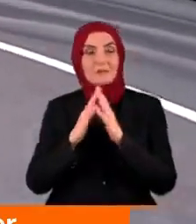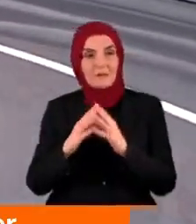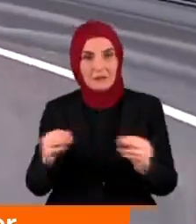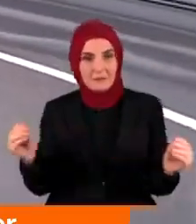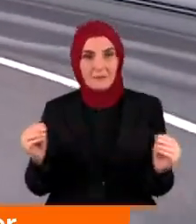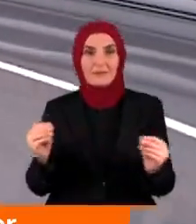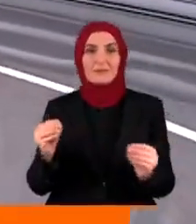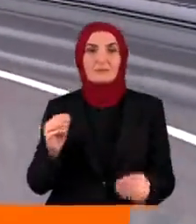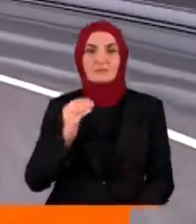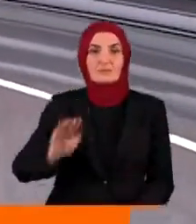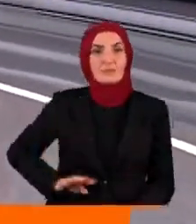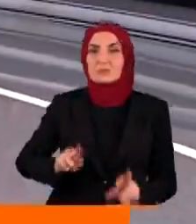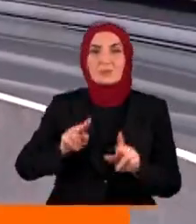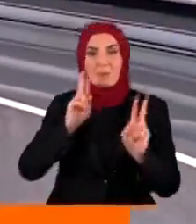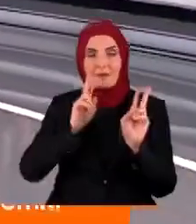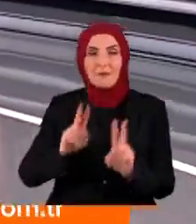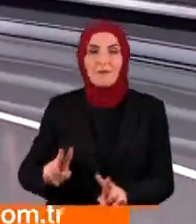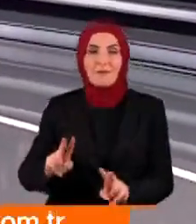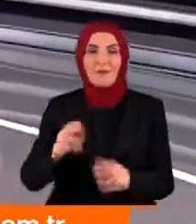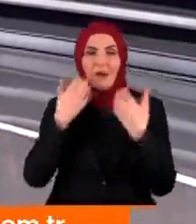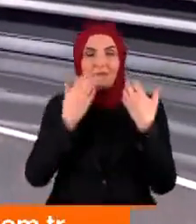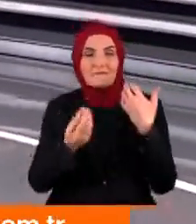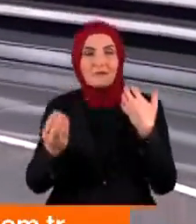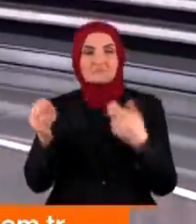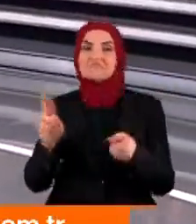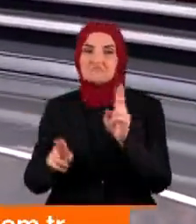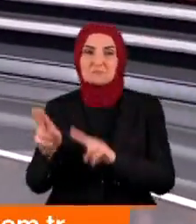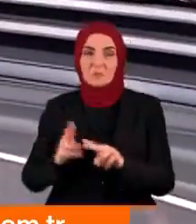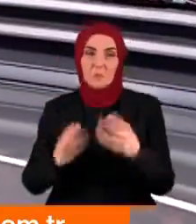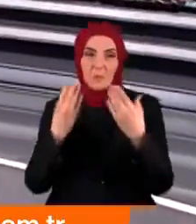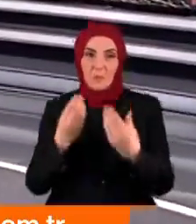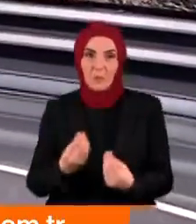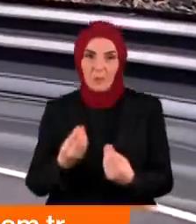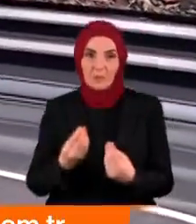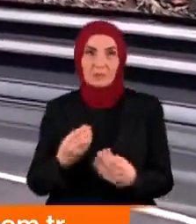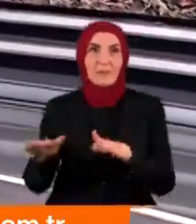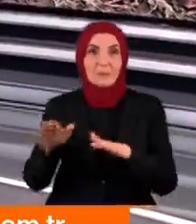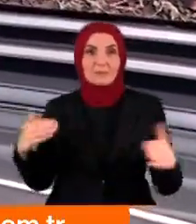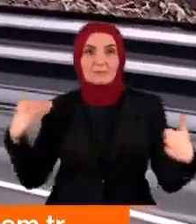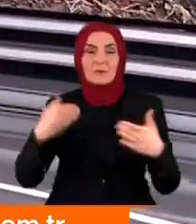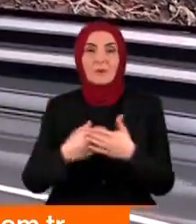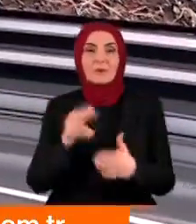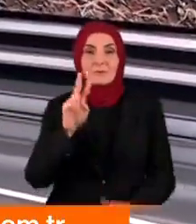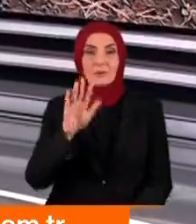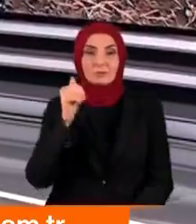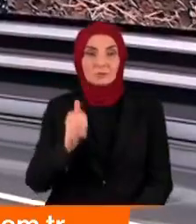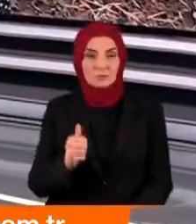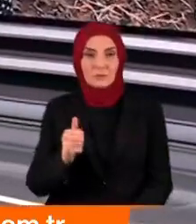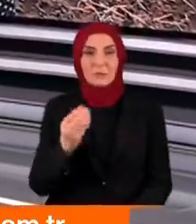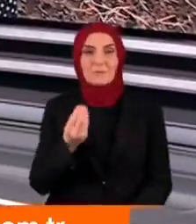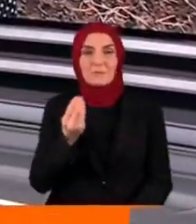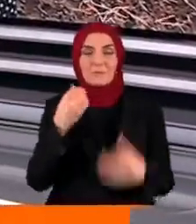kaybetti. Felaketten 25 gün sonra kendisine sesini duyuran kuzusu Elmas teyzenin umudu oldu.